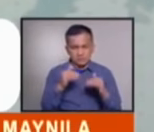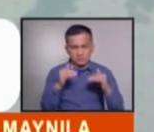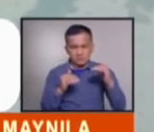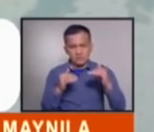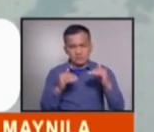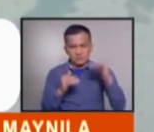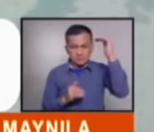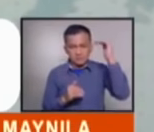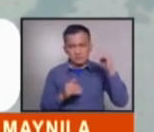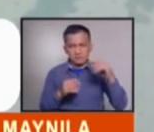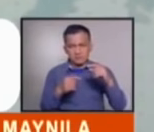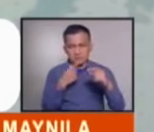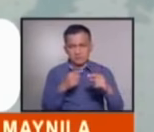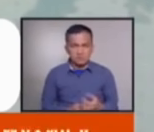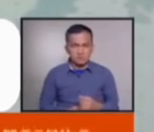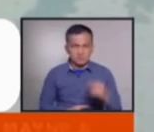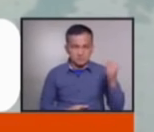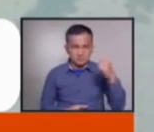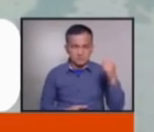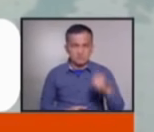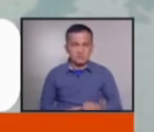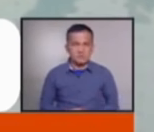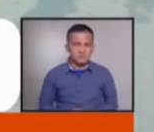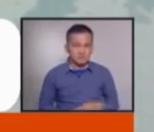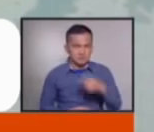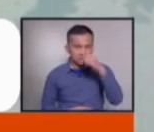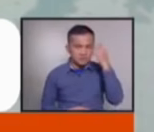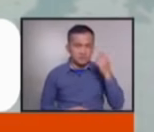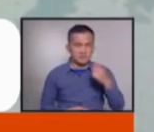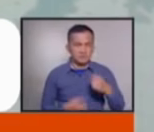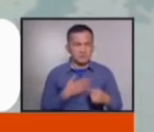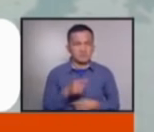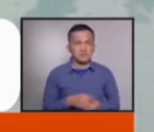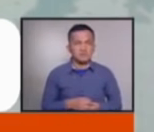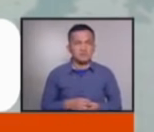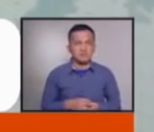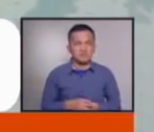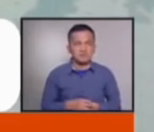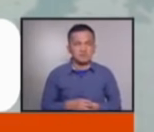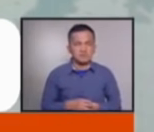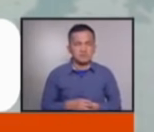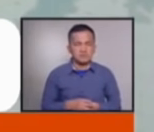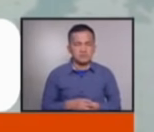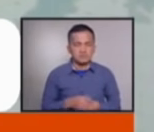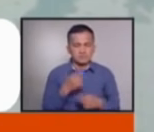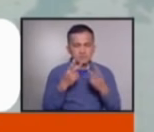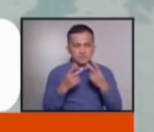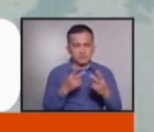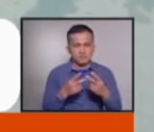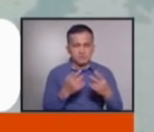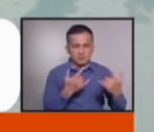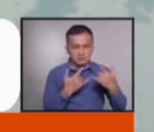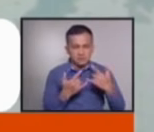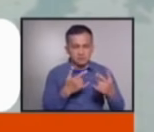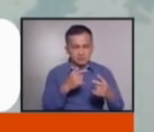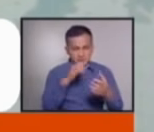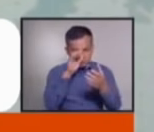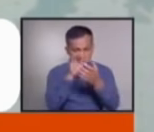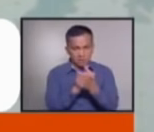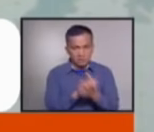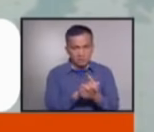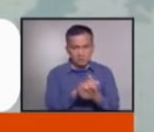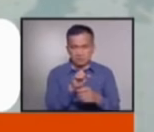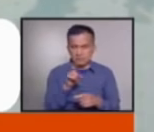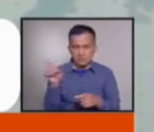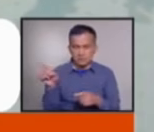nyo. Tinanong ko yung kay Berhel, tatanungin ko naman sa inyo. Ganito po, sir. Ang nagustuhan ko po sa kanya, sir. Sa kanya ko po nakita ang pagmamahal bilang asawa, sir. Diyan po sa